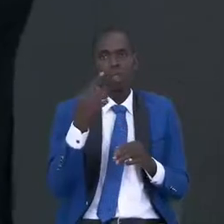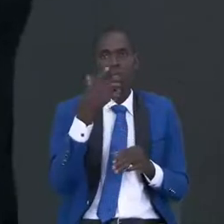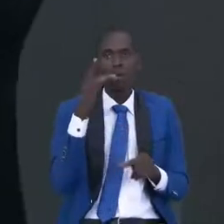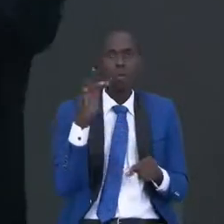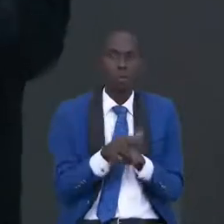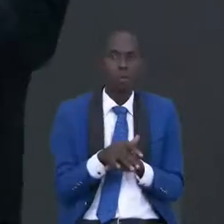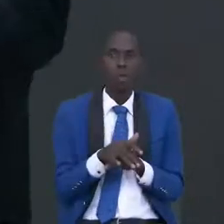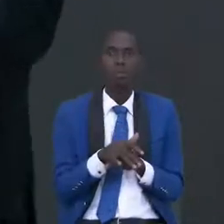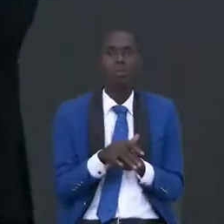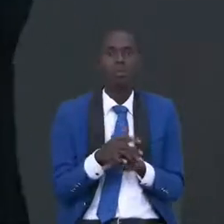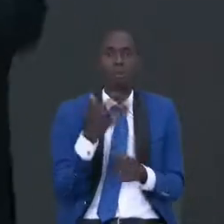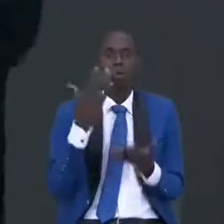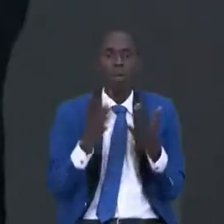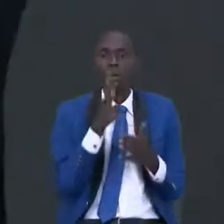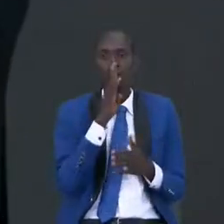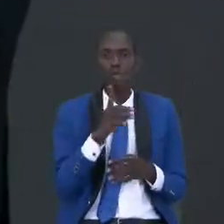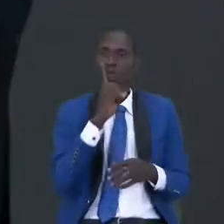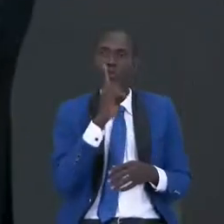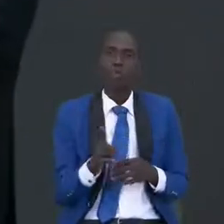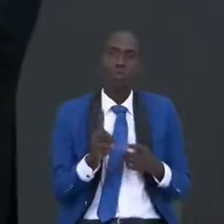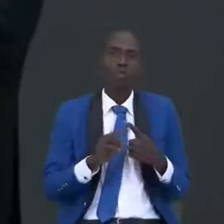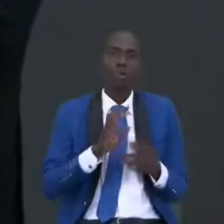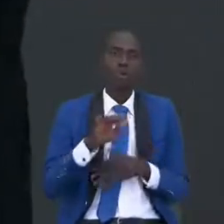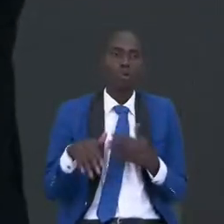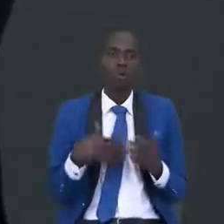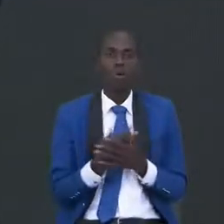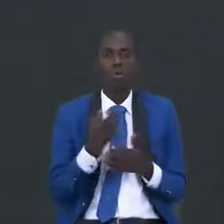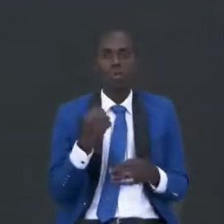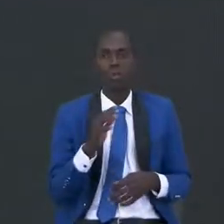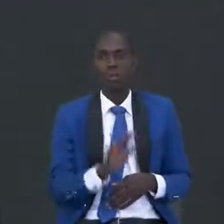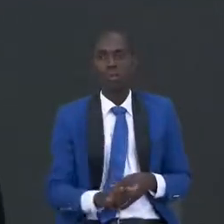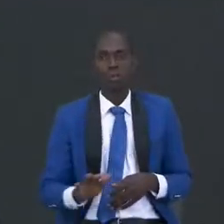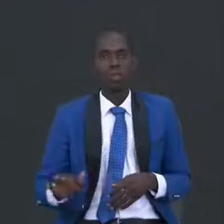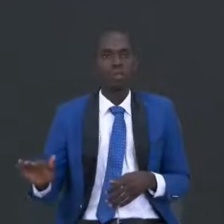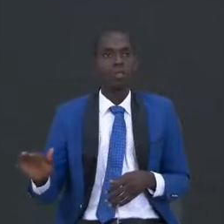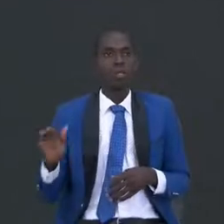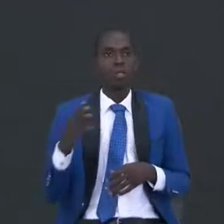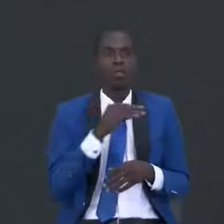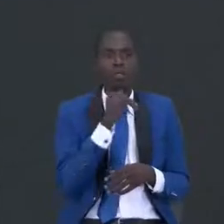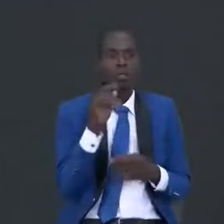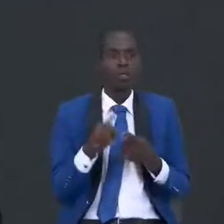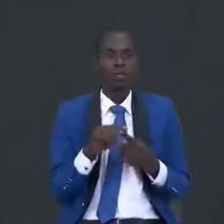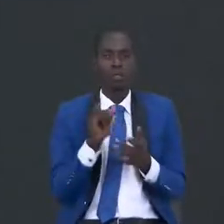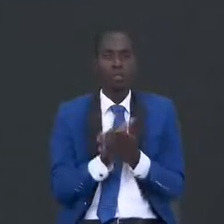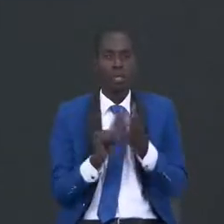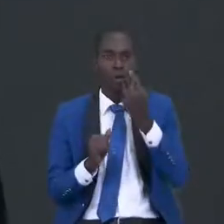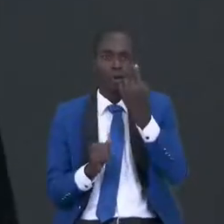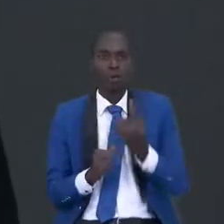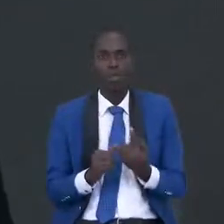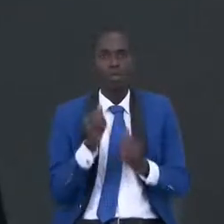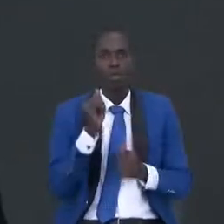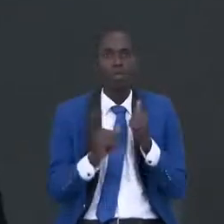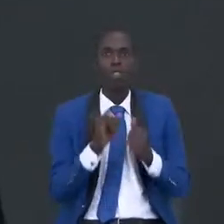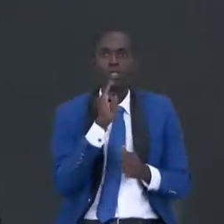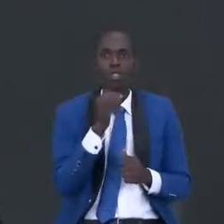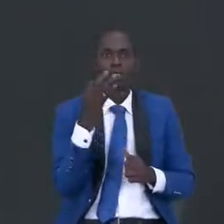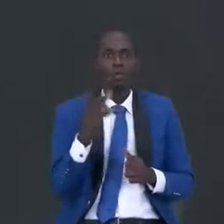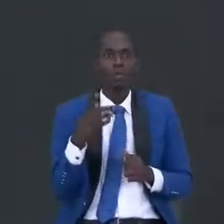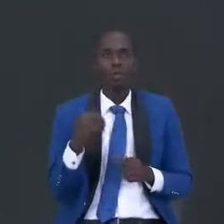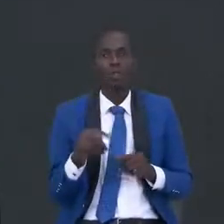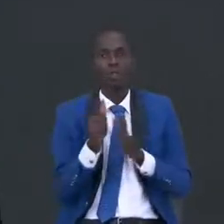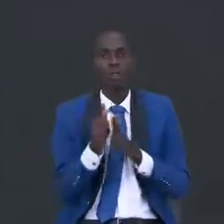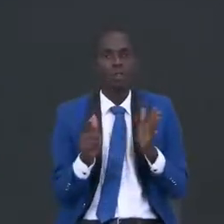Pour que la promesse garantie à toute ta prospérité, pas cela seulement, qui est de la